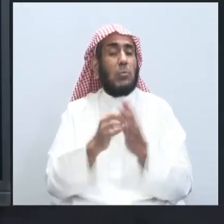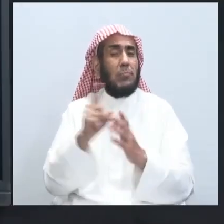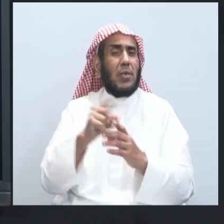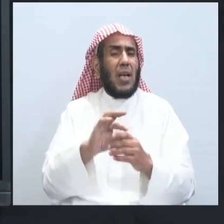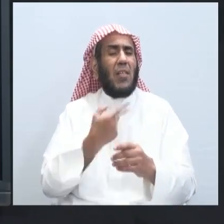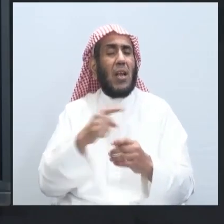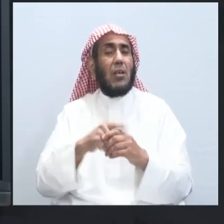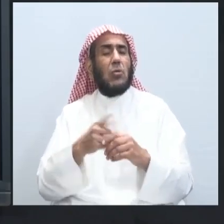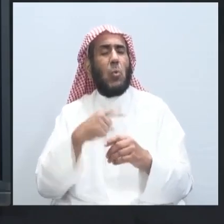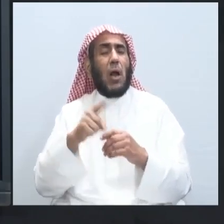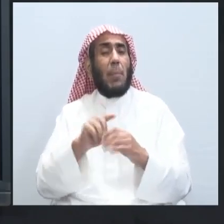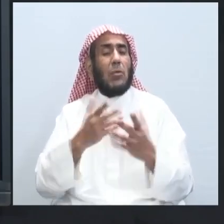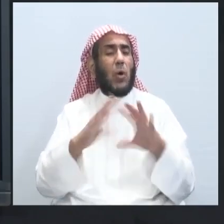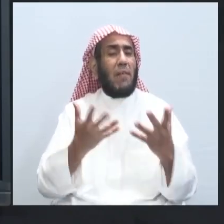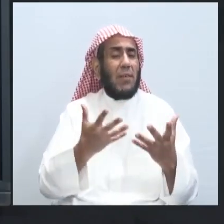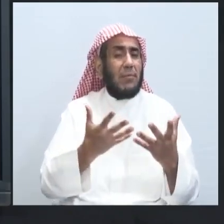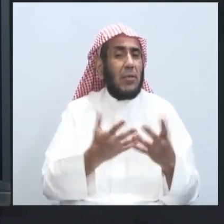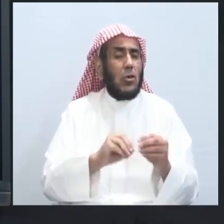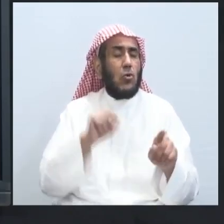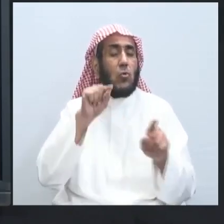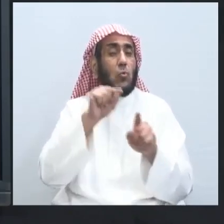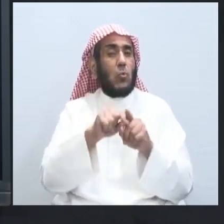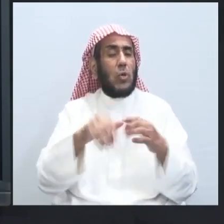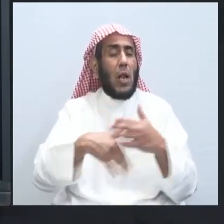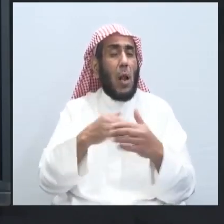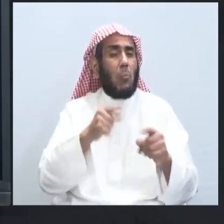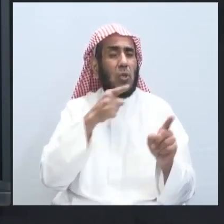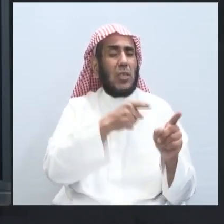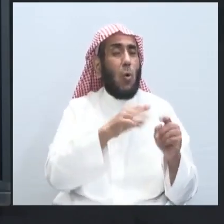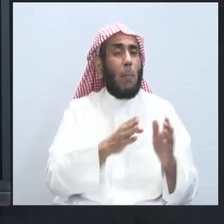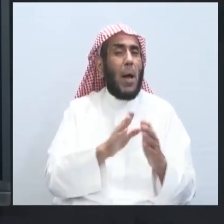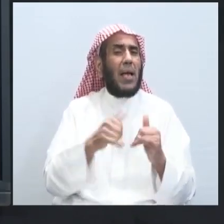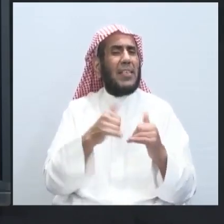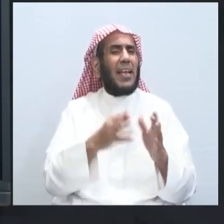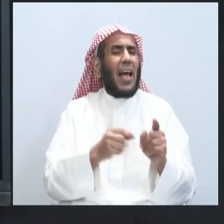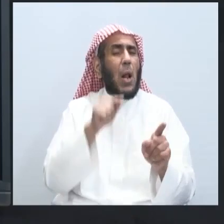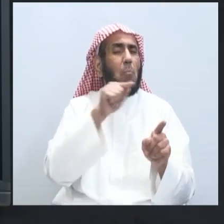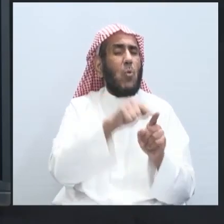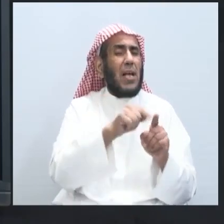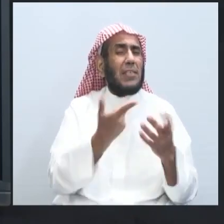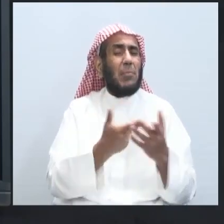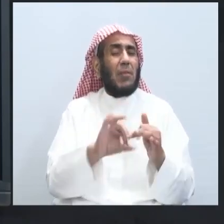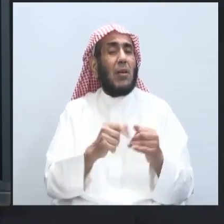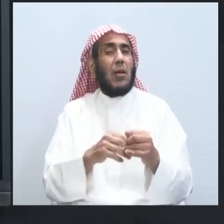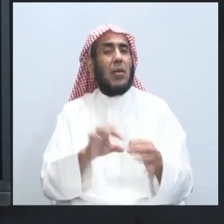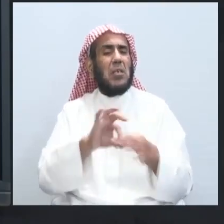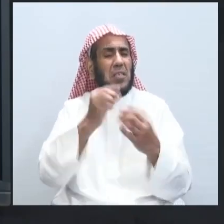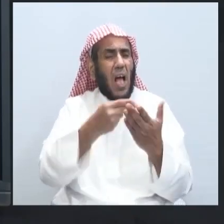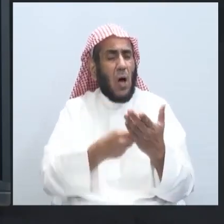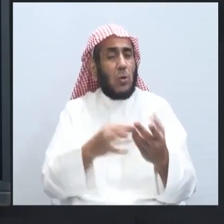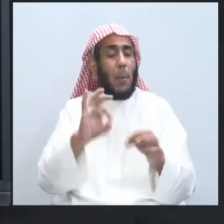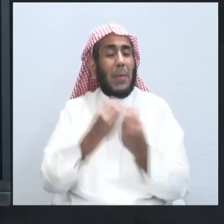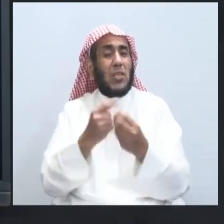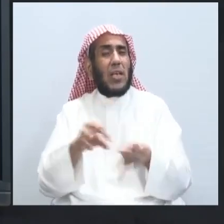عن الحاجات والرغبات وكيف نوصل المنتجات اليهم ما هي القناه المناسبه هل نقوم بالتعاقد مع شركات